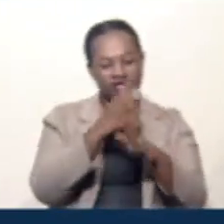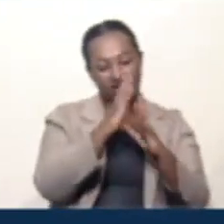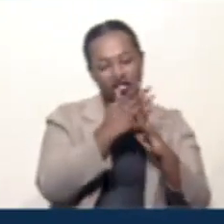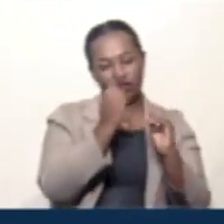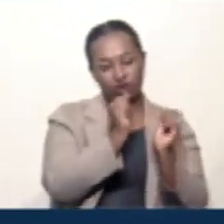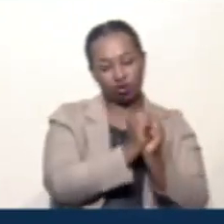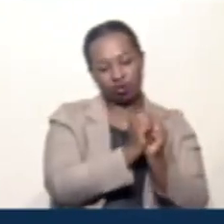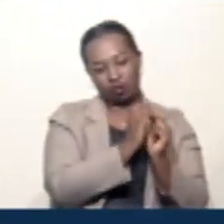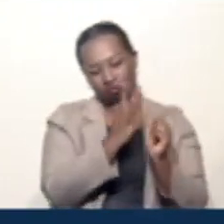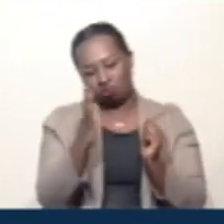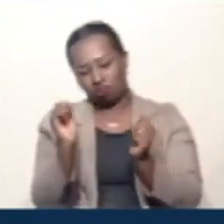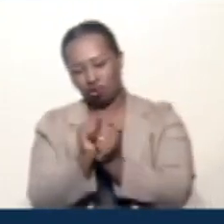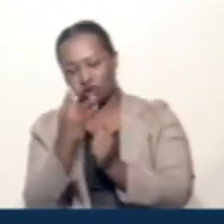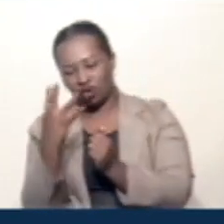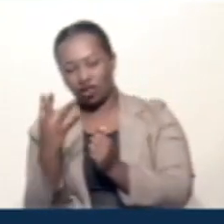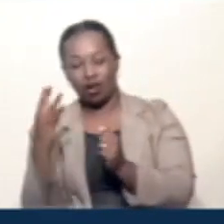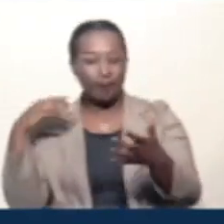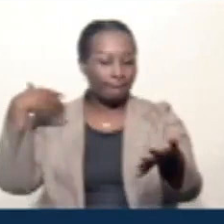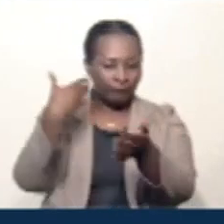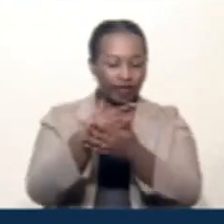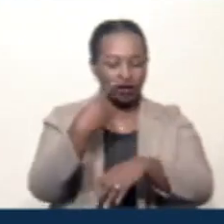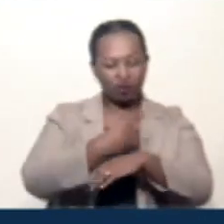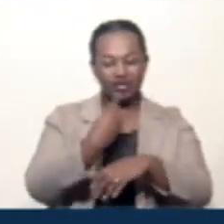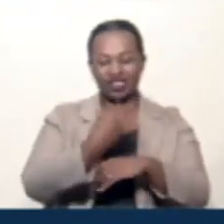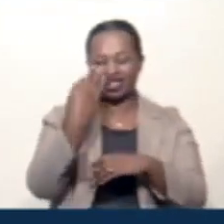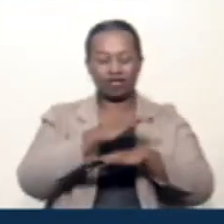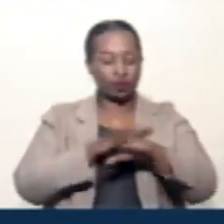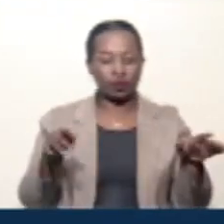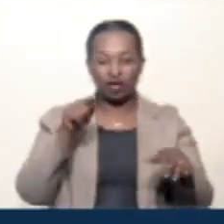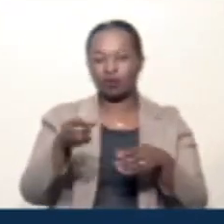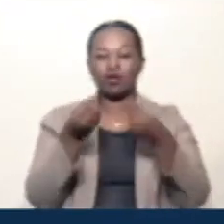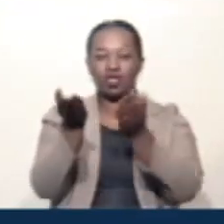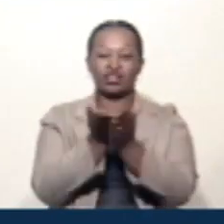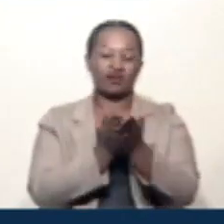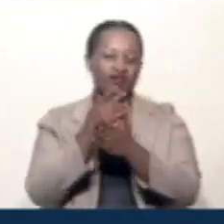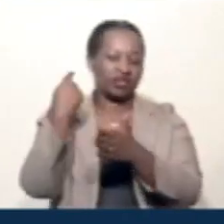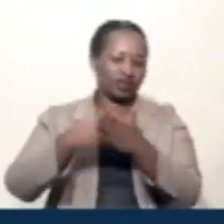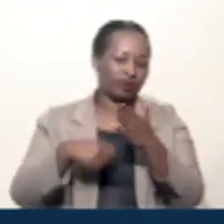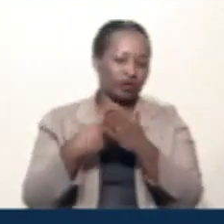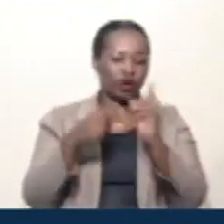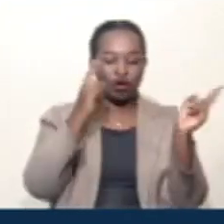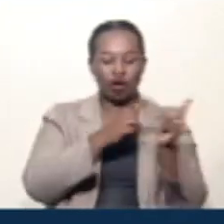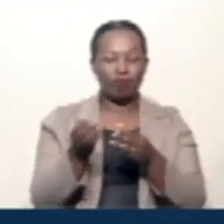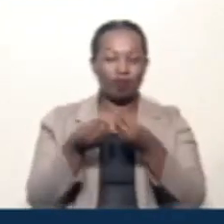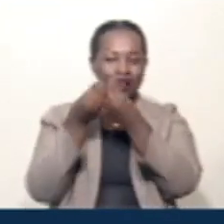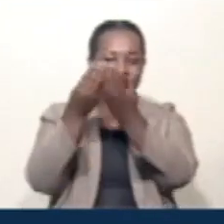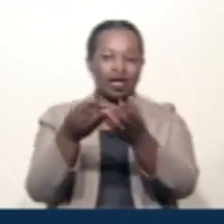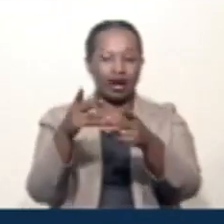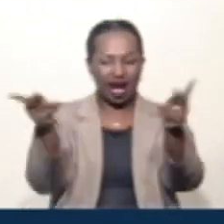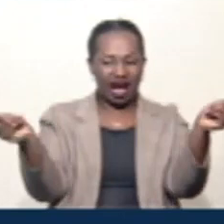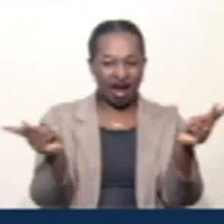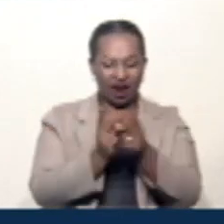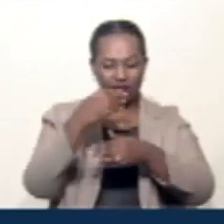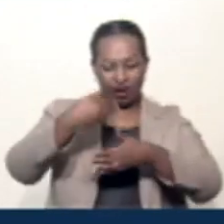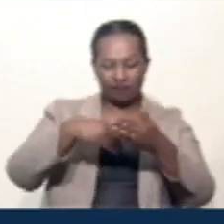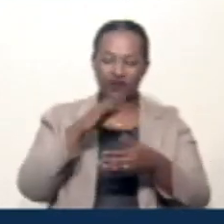gusa. Iki cyambu kandi gitanga zimwe muri serivisi za gasutamu ubusanzwe zatangirwaga ku byambu byo ku mazi magari.